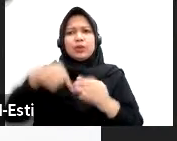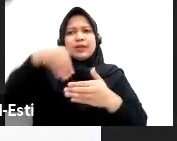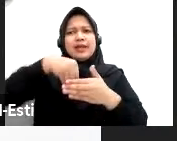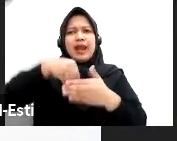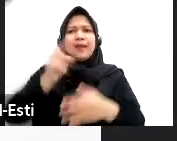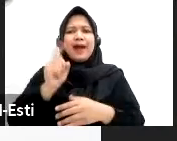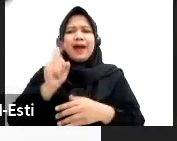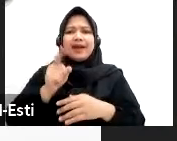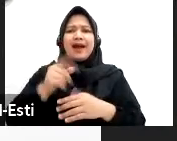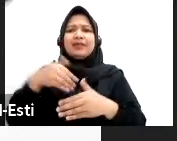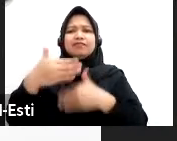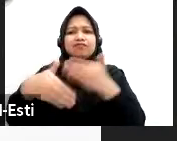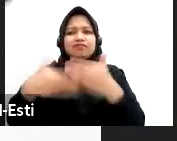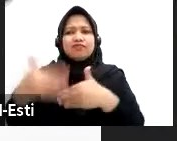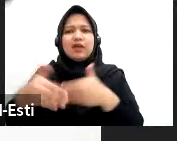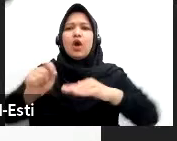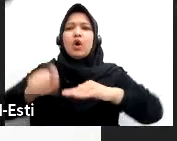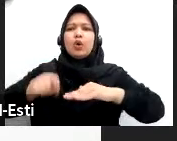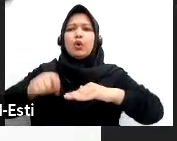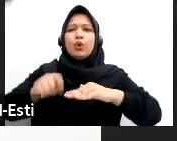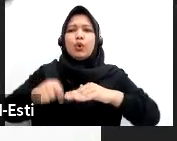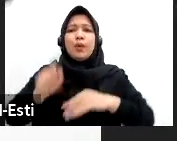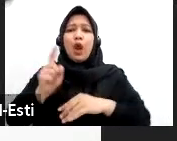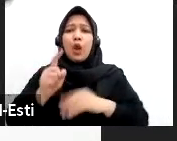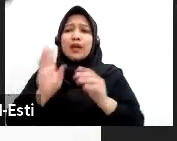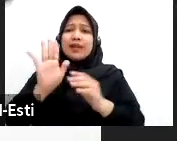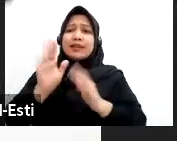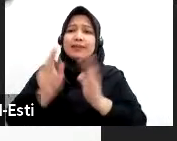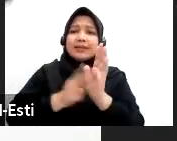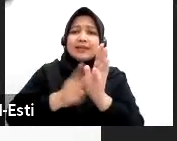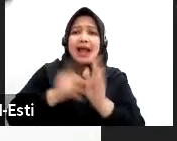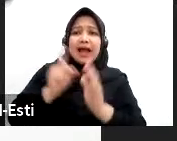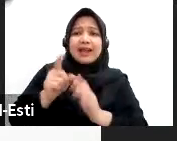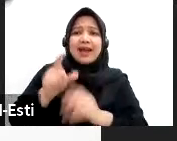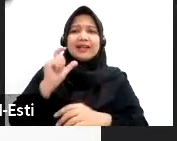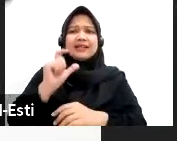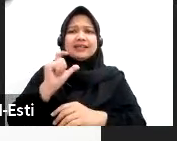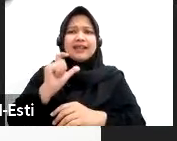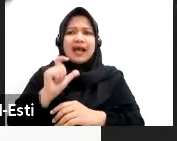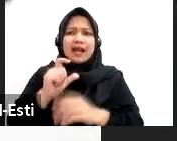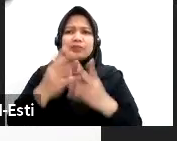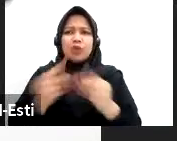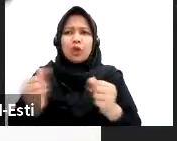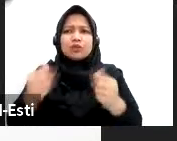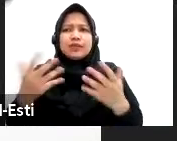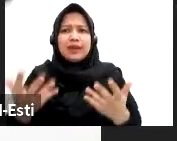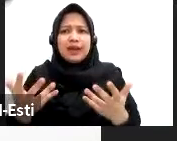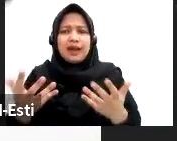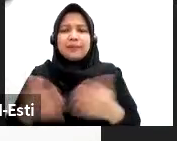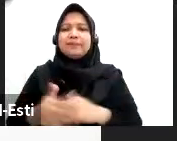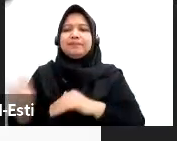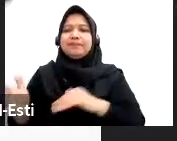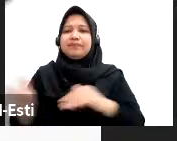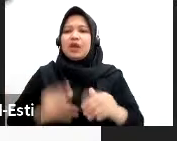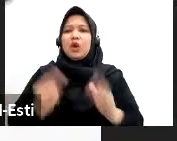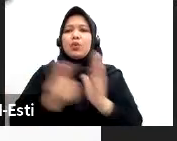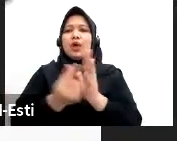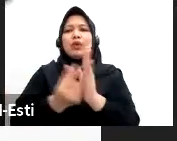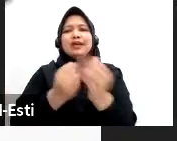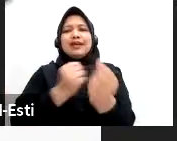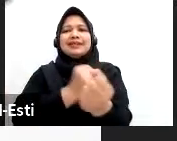hukum yang mengatur bagaimana kalau terjadi sengketa undang-undang jasa konstruksi juga demikian